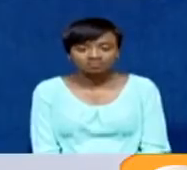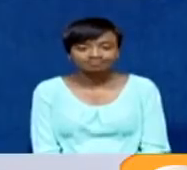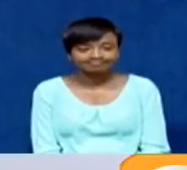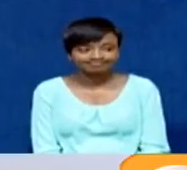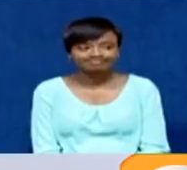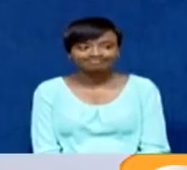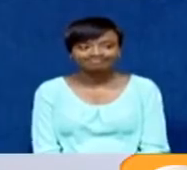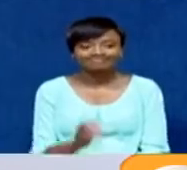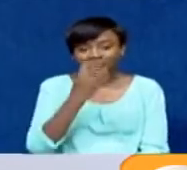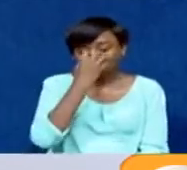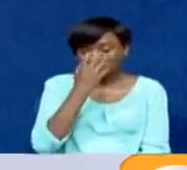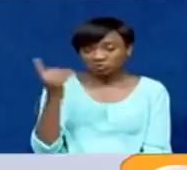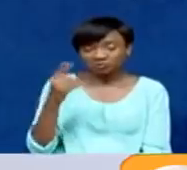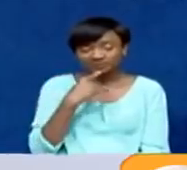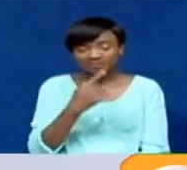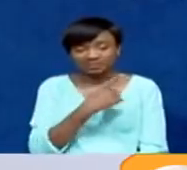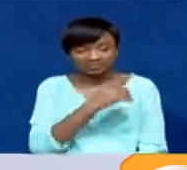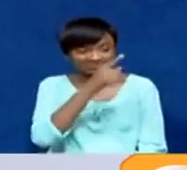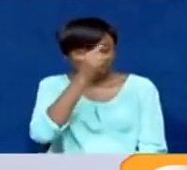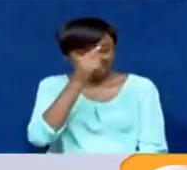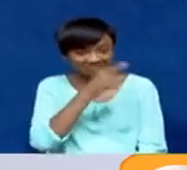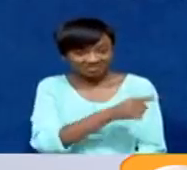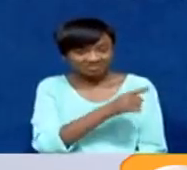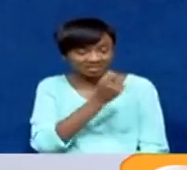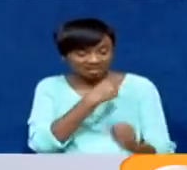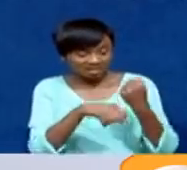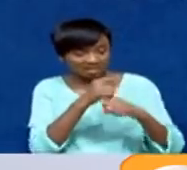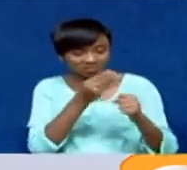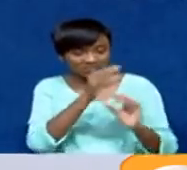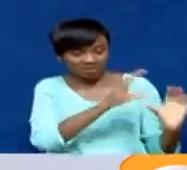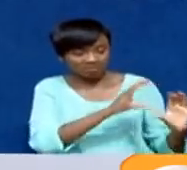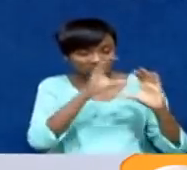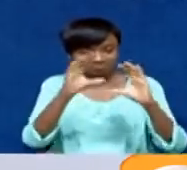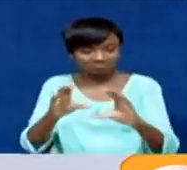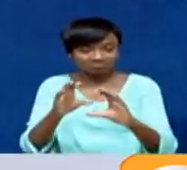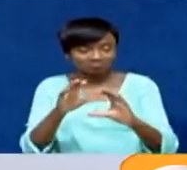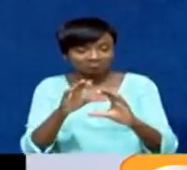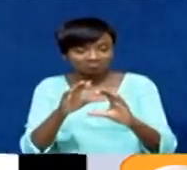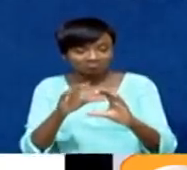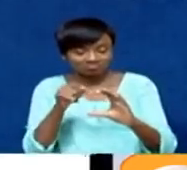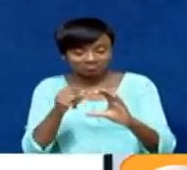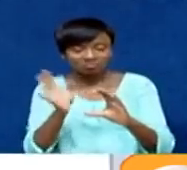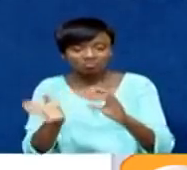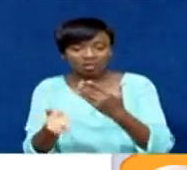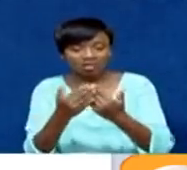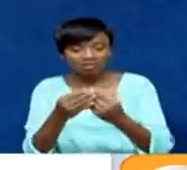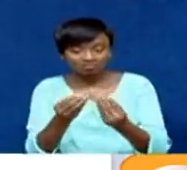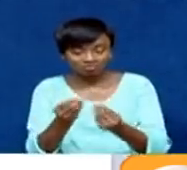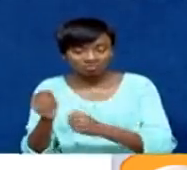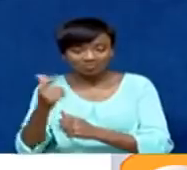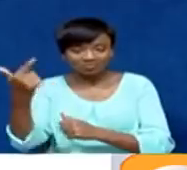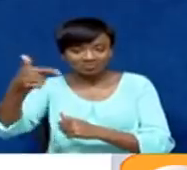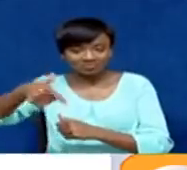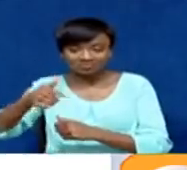Naye naibu wa rais William Ruto amekashifu hatua ya serikali kutoa mabilioni ya pesa kwenye bajeti ya ziada ili kukabiliana na uhaba wa mafuta